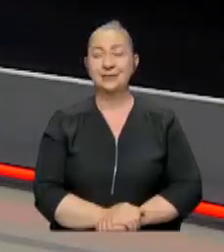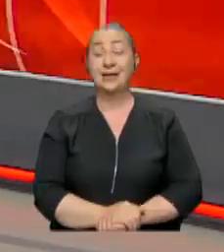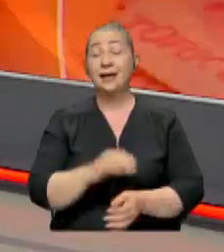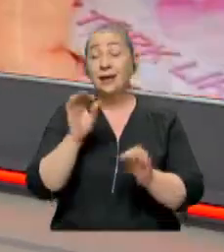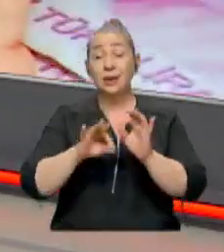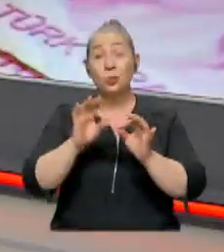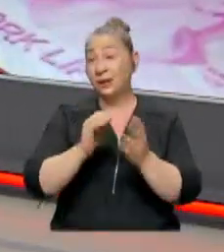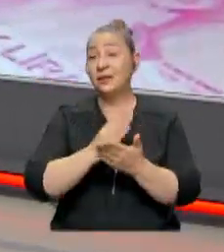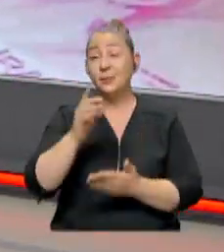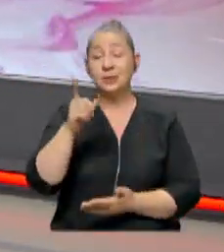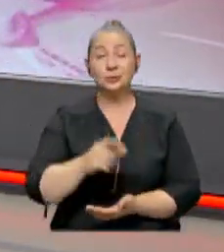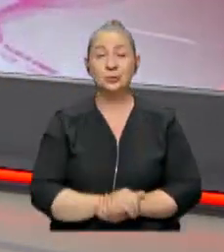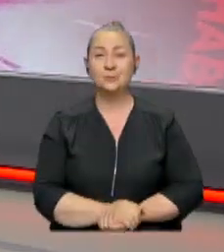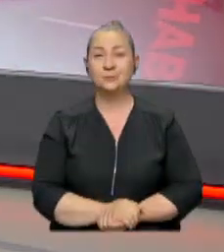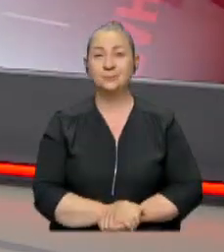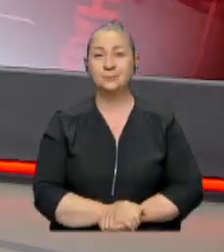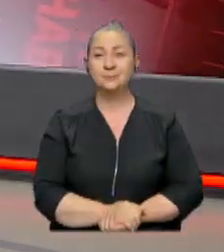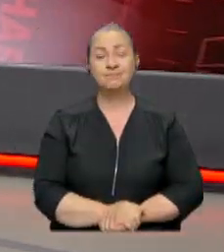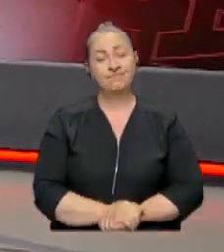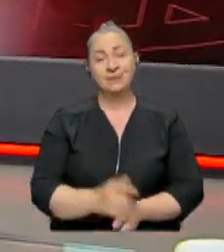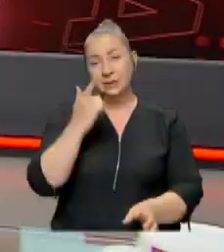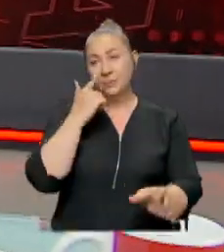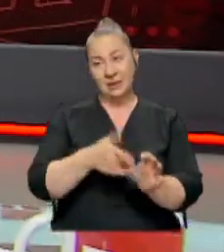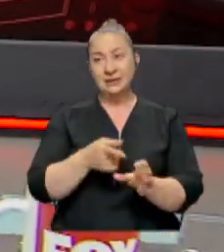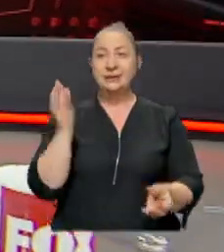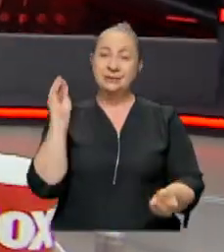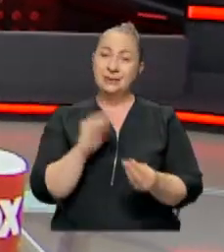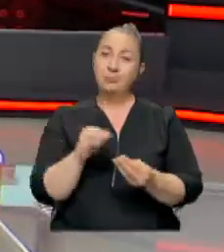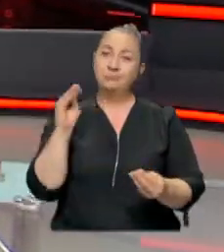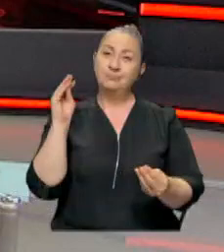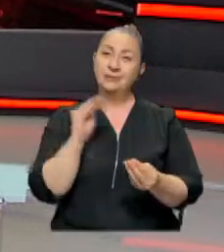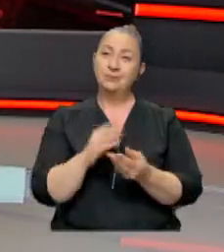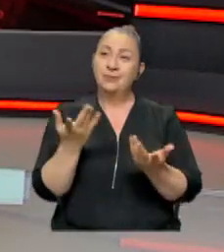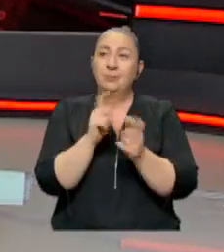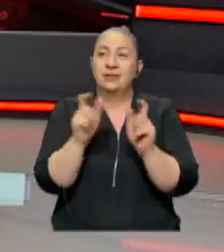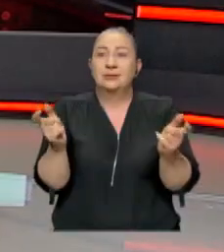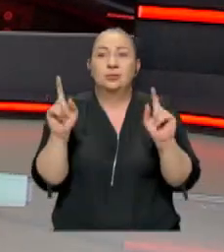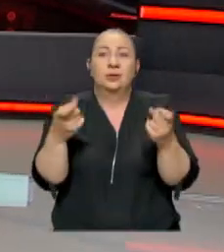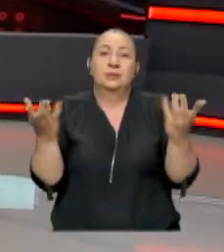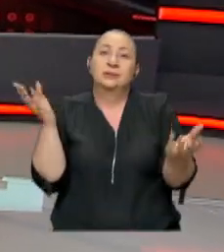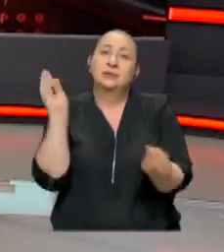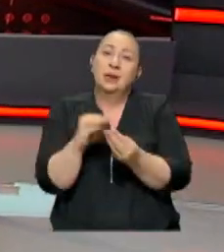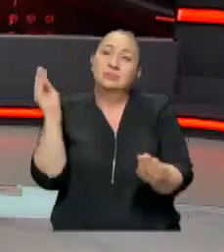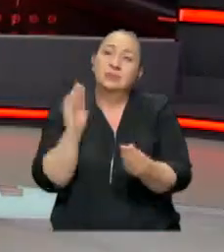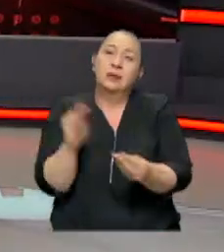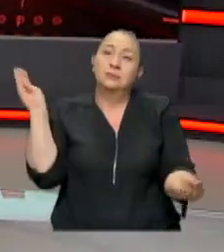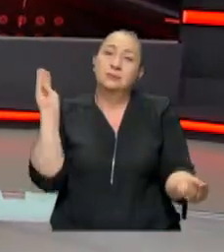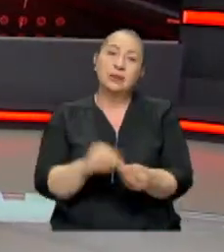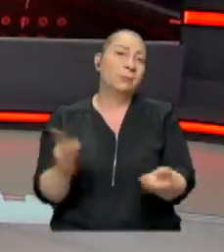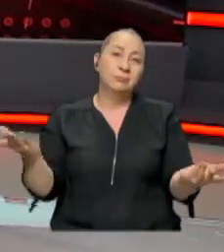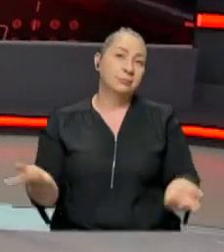ve ekonomiden devam ediyoruz akaryakıt zamlar geldi buna ne başlık atacağız bulamadık zam zam zam